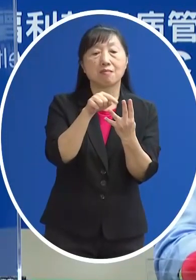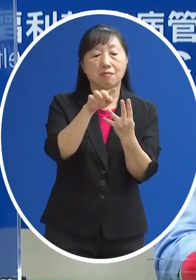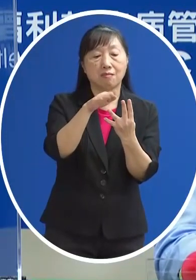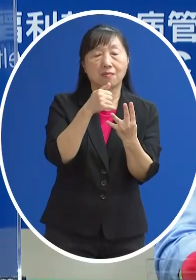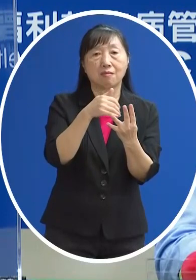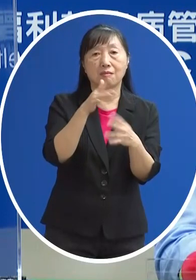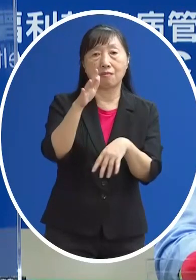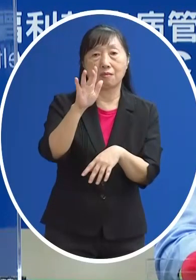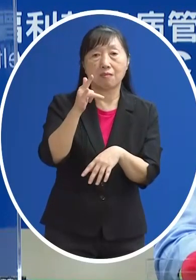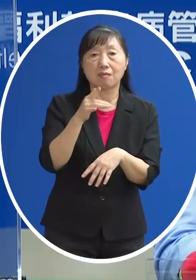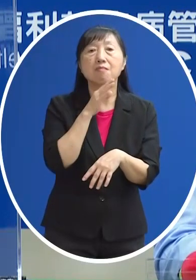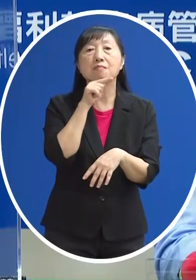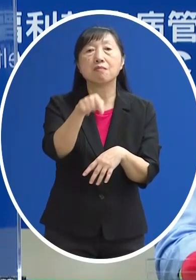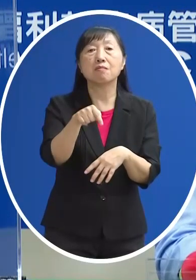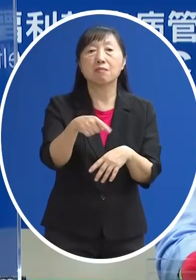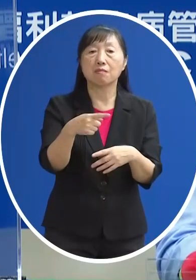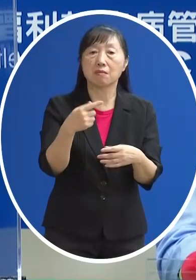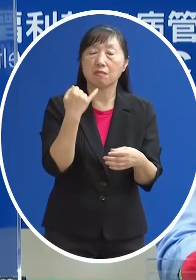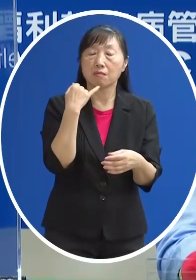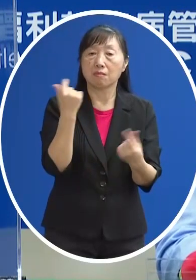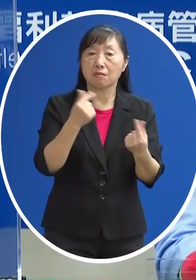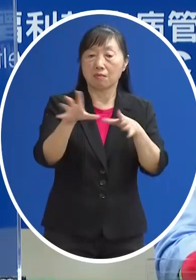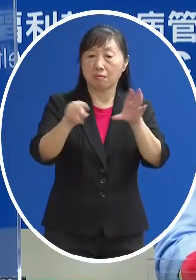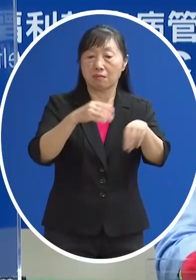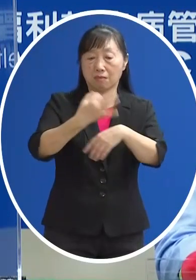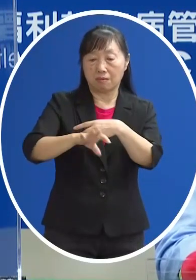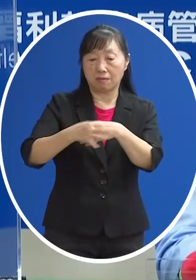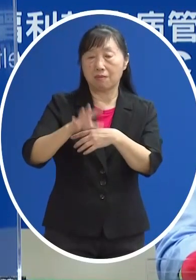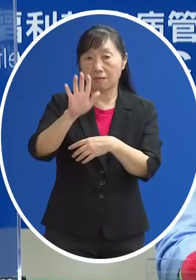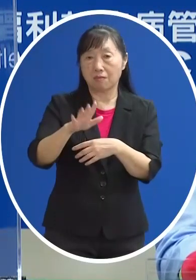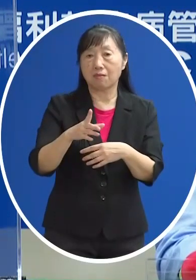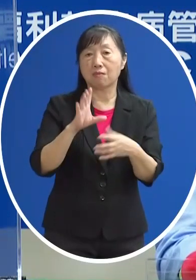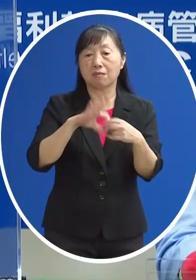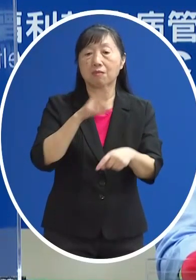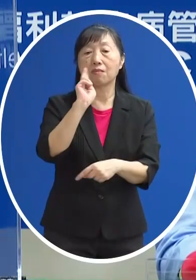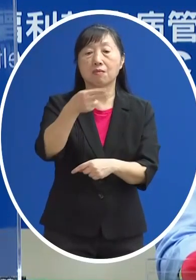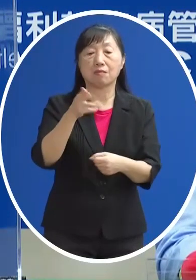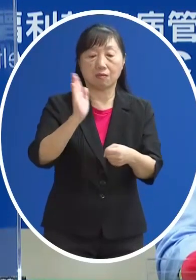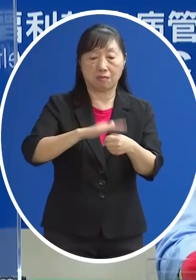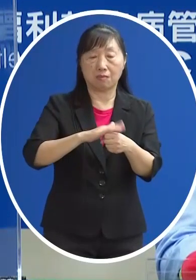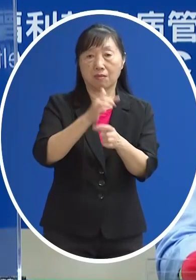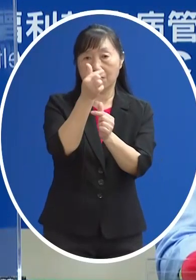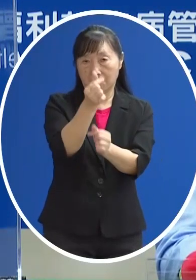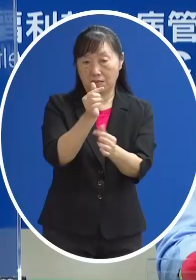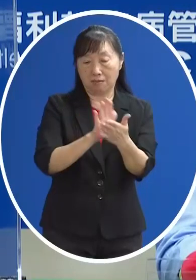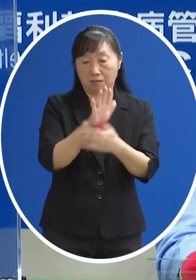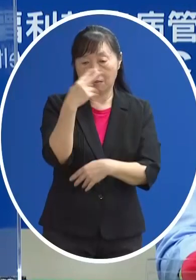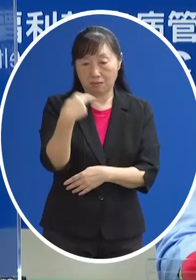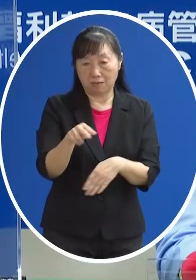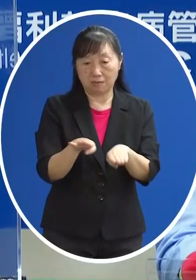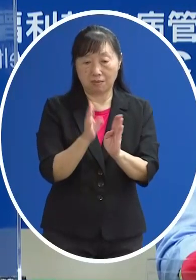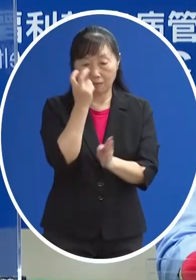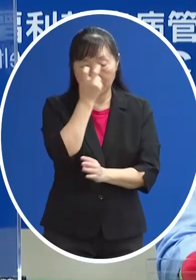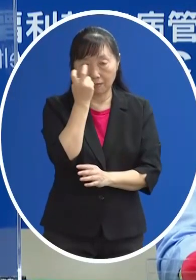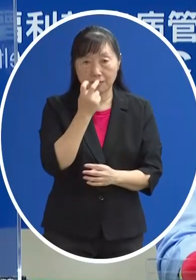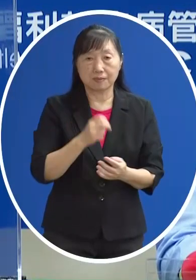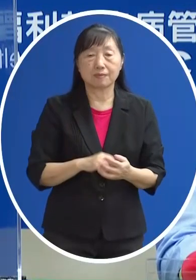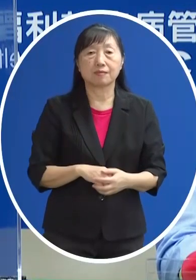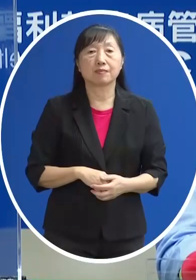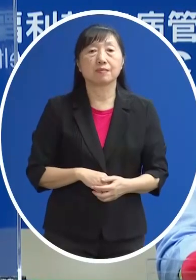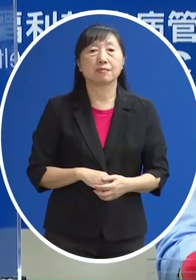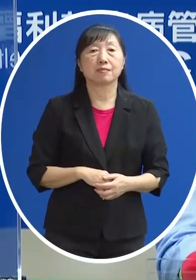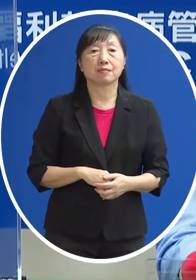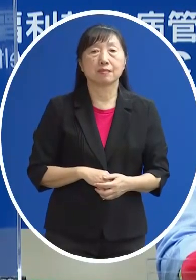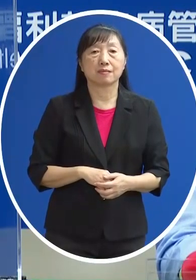一些技术性的资料，我们认为不够完整，所以请他补齐资料后再验。然后第二个就